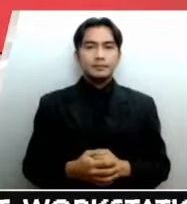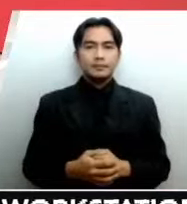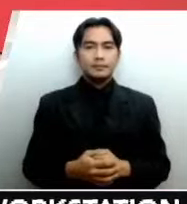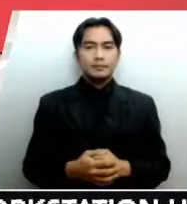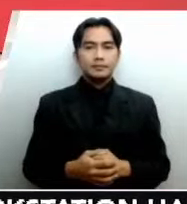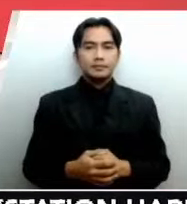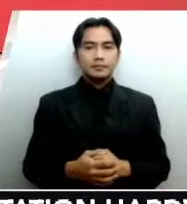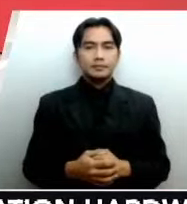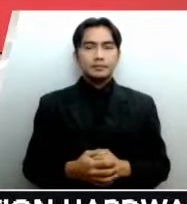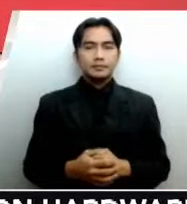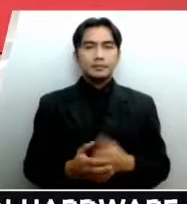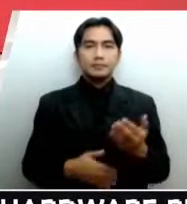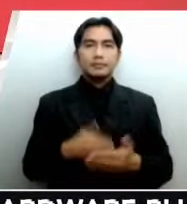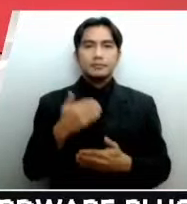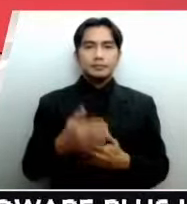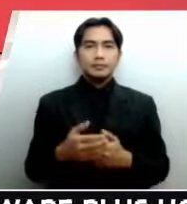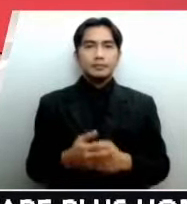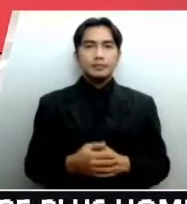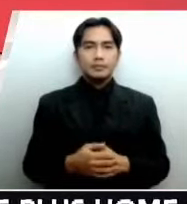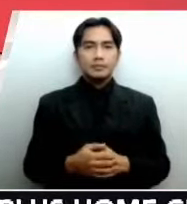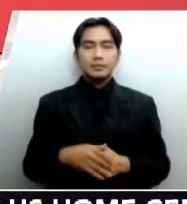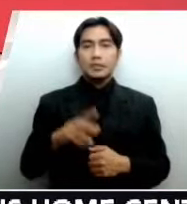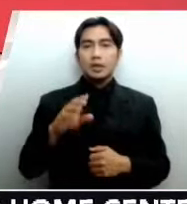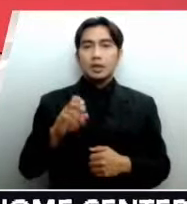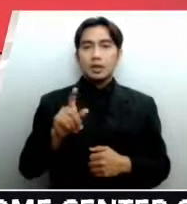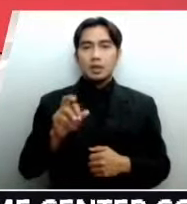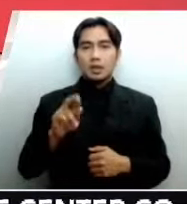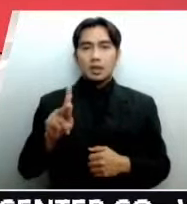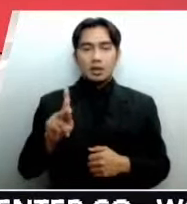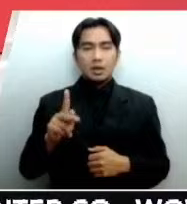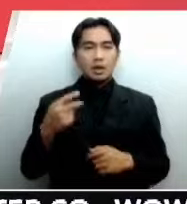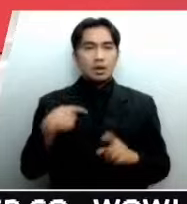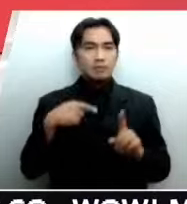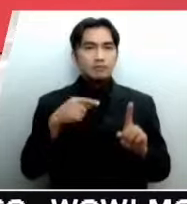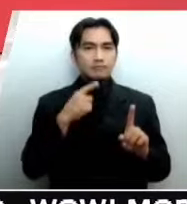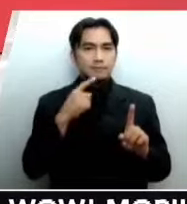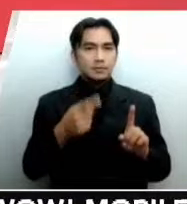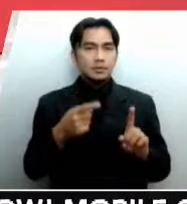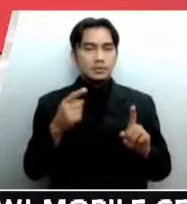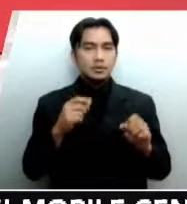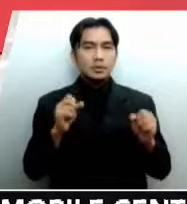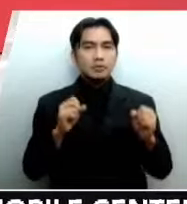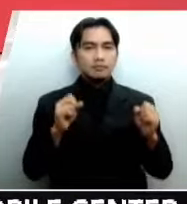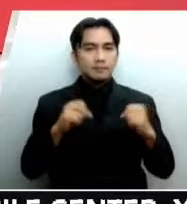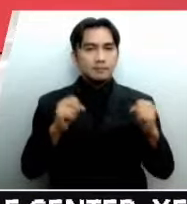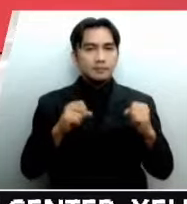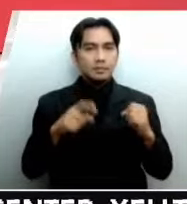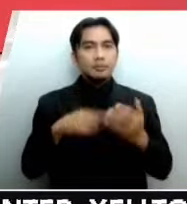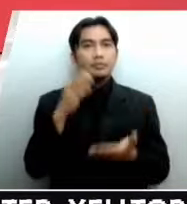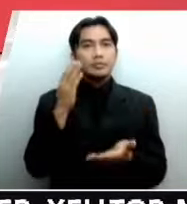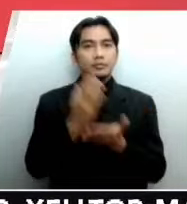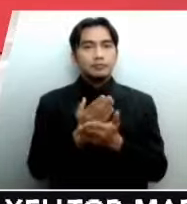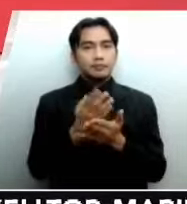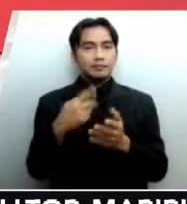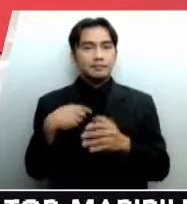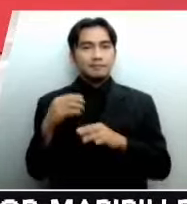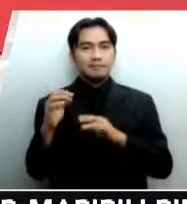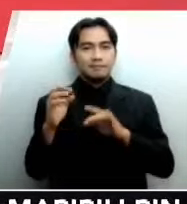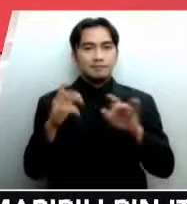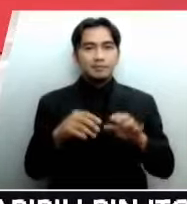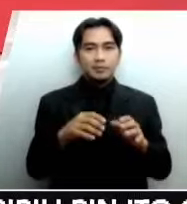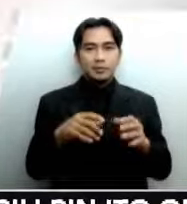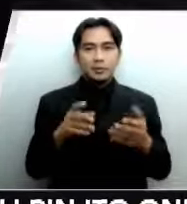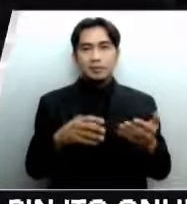Iginiit ng Clark Hills Properties Corporation na tumupad sila sa kasunduang tigil demolisyon sa Barangay Anuna sa Angeles,